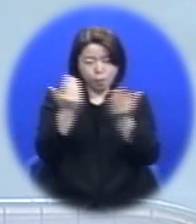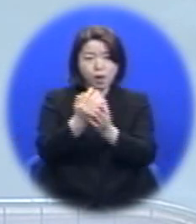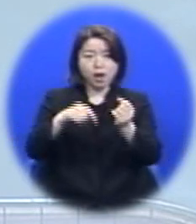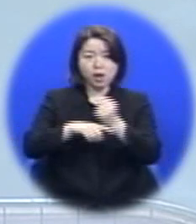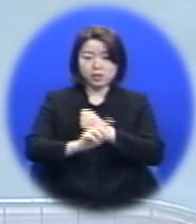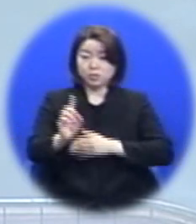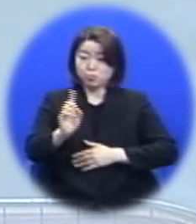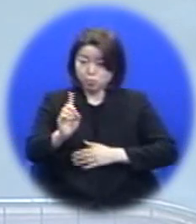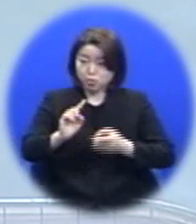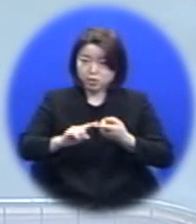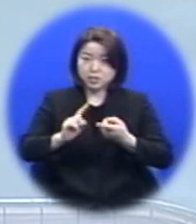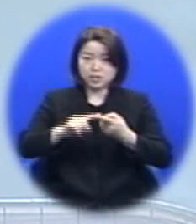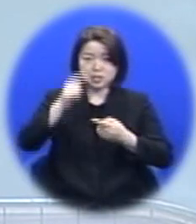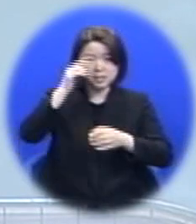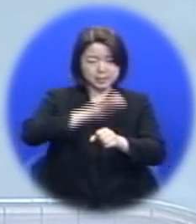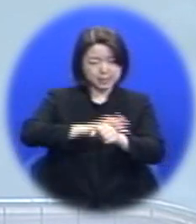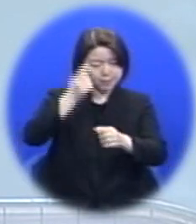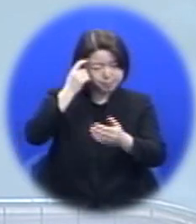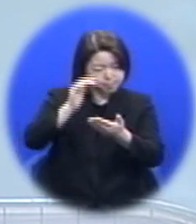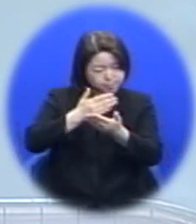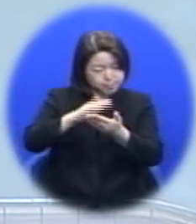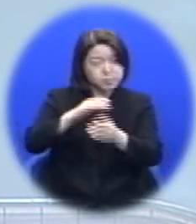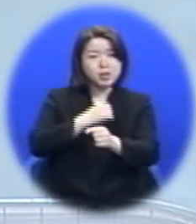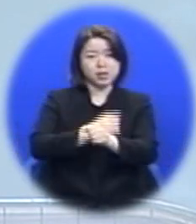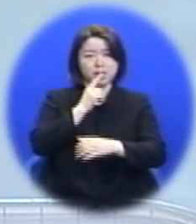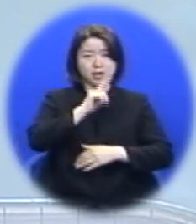뜻이 무엇인지 분별하도록 하라.